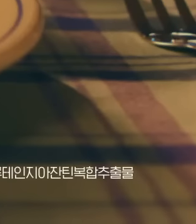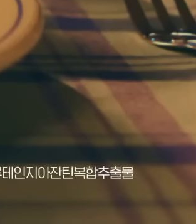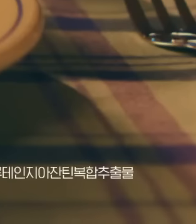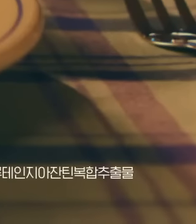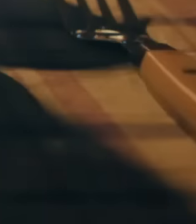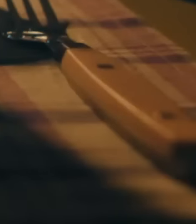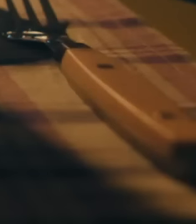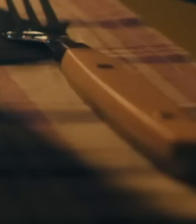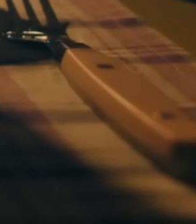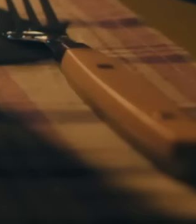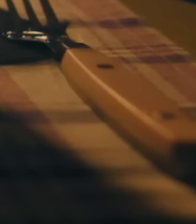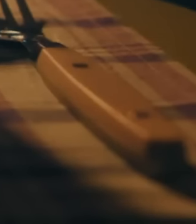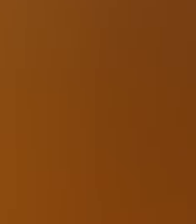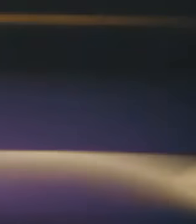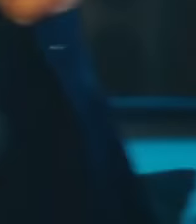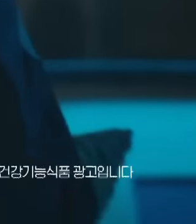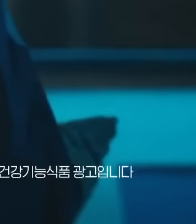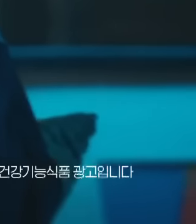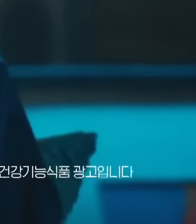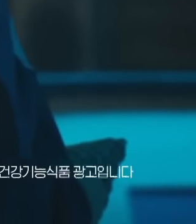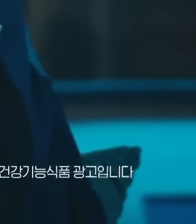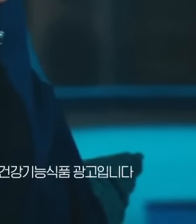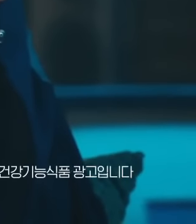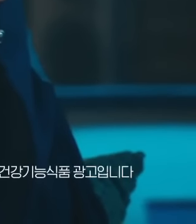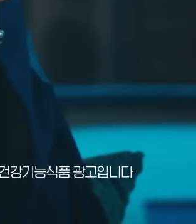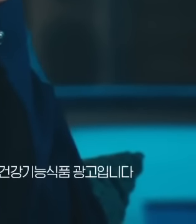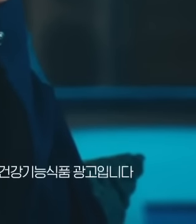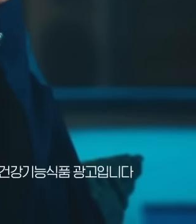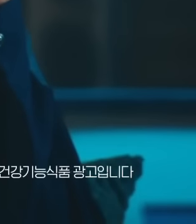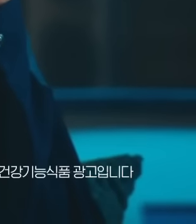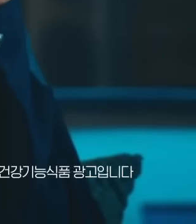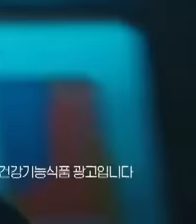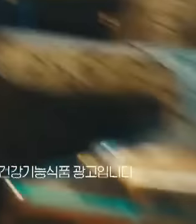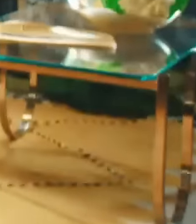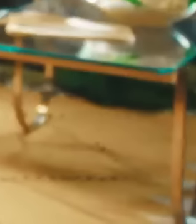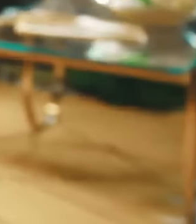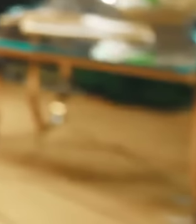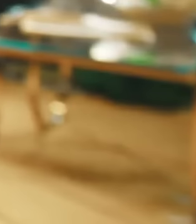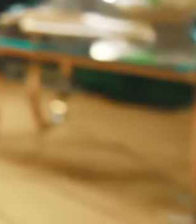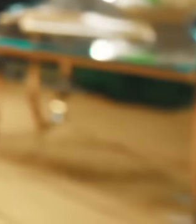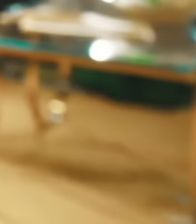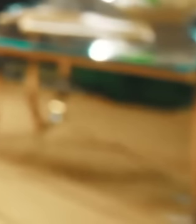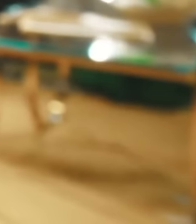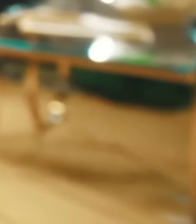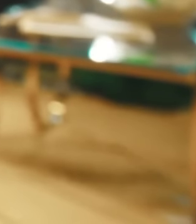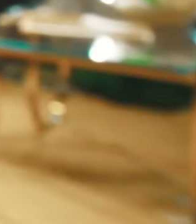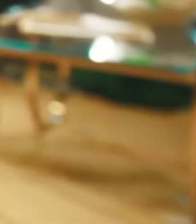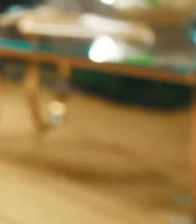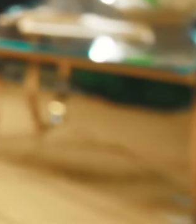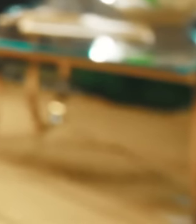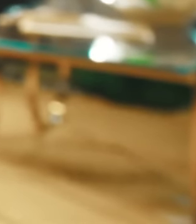루테인 지아잔틴만 딱. 아이원 루테인 지아잔틴 미니. 안국 건강.